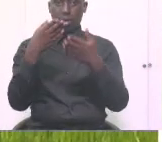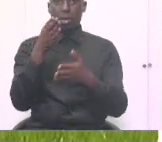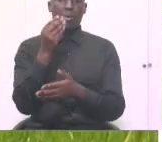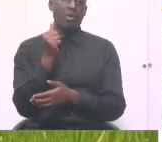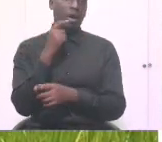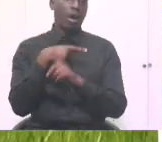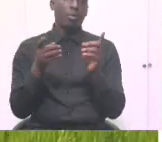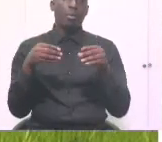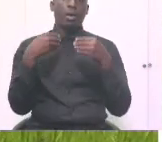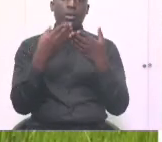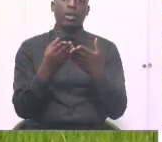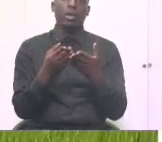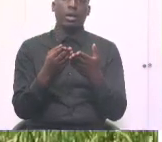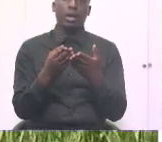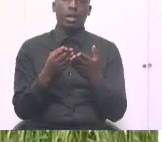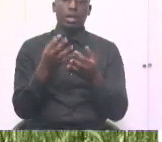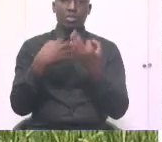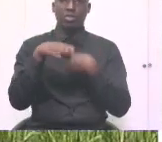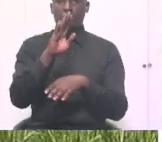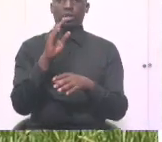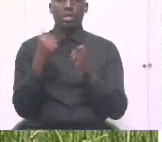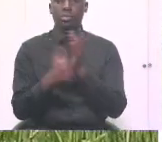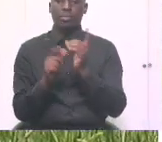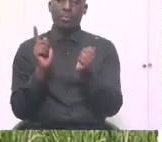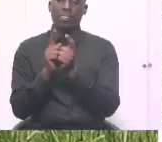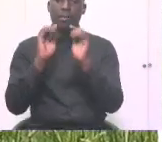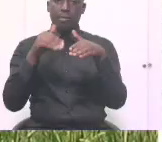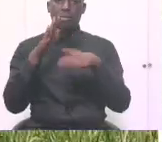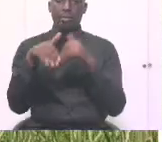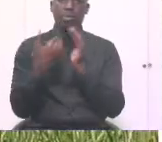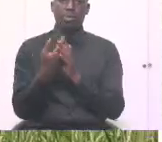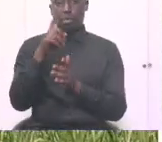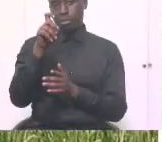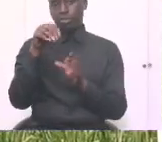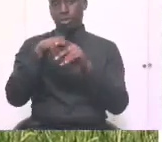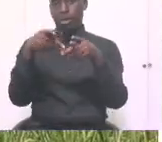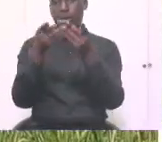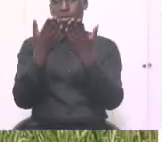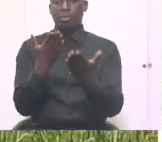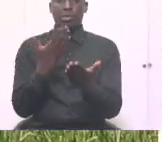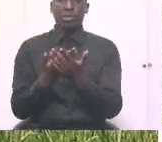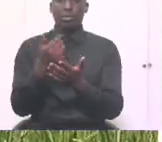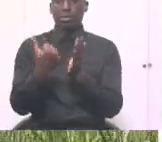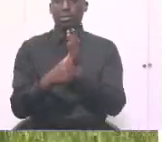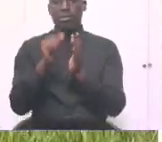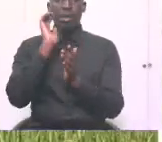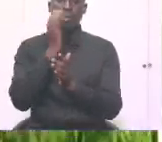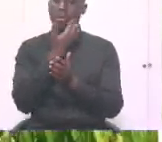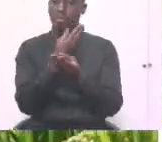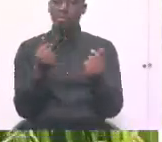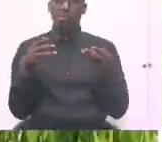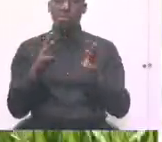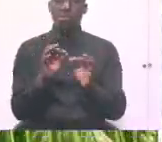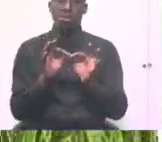icyo kiguzi bakagitanga ari imashini yabo. Ni ikibazo gihuriweho n'abahinzi b'umuceri bose bo muri iki gishanga, bakaba basaba bako iki kibazo cy'amazi gikemuka mu